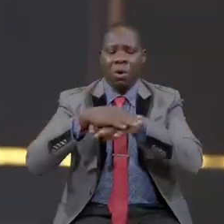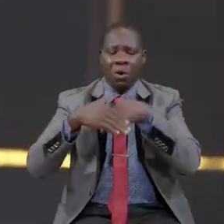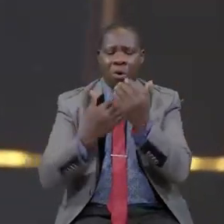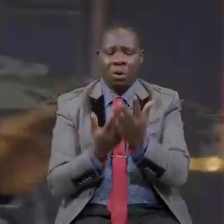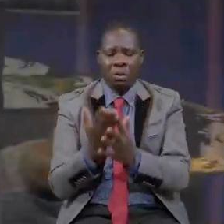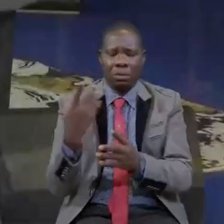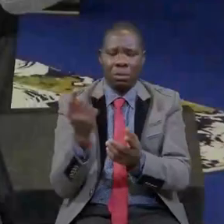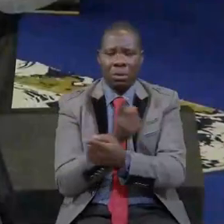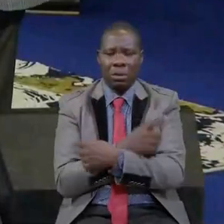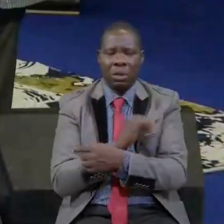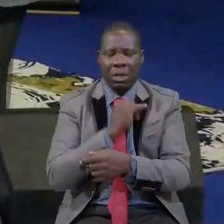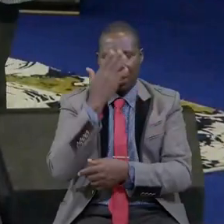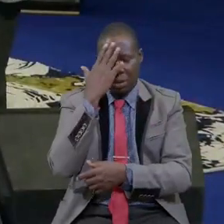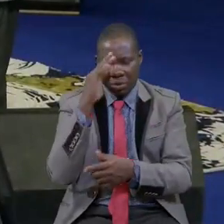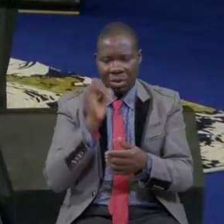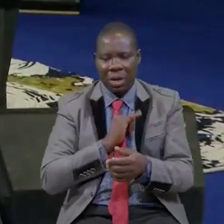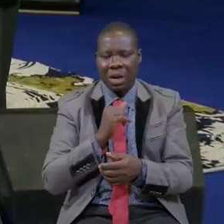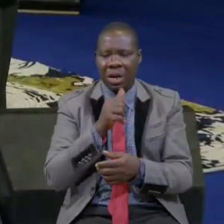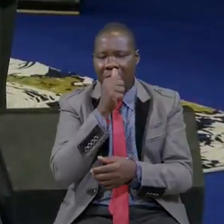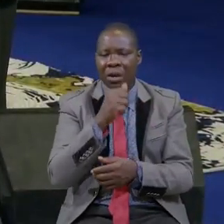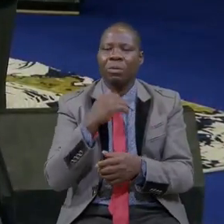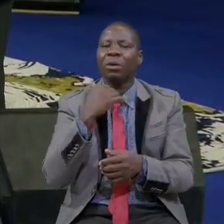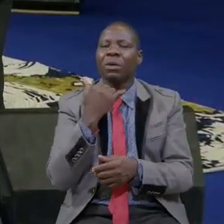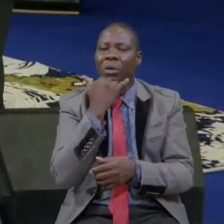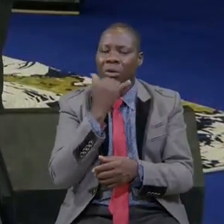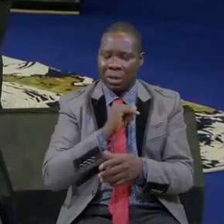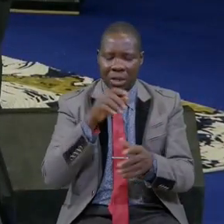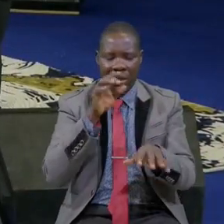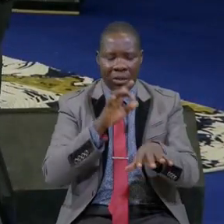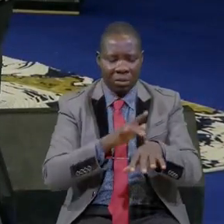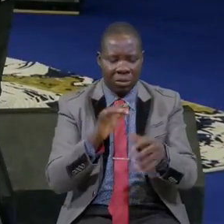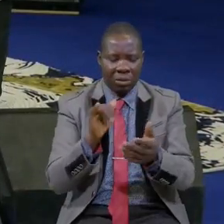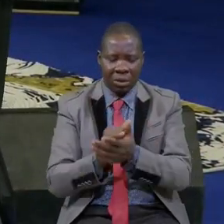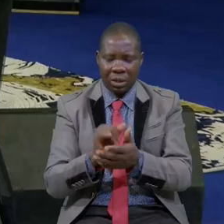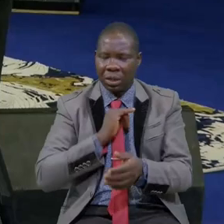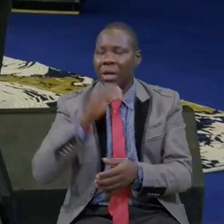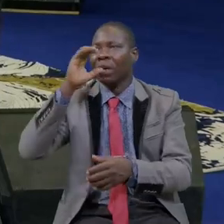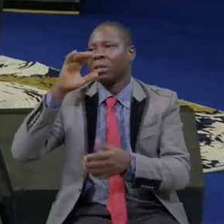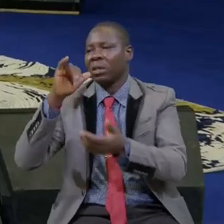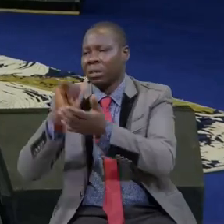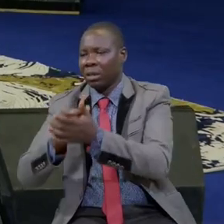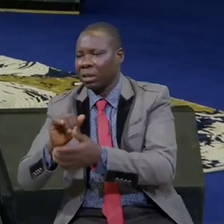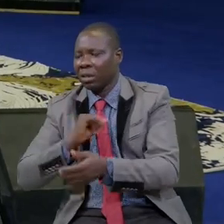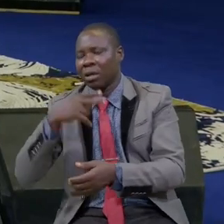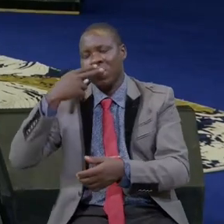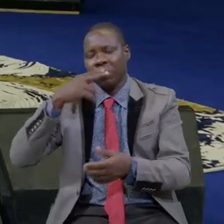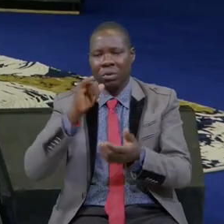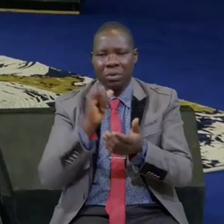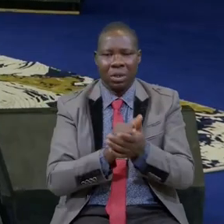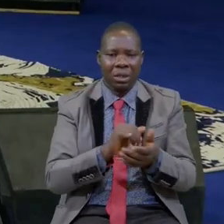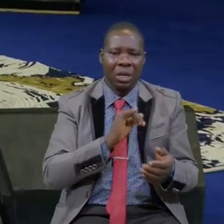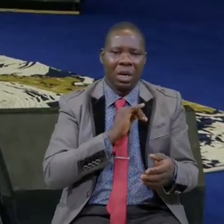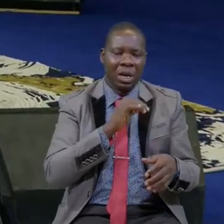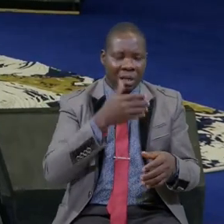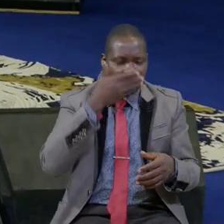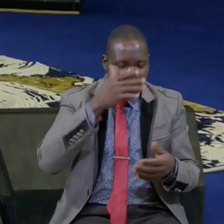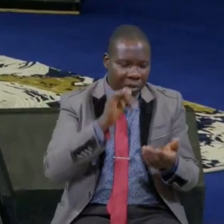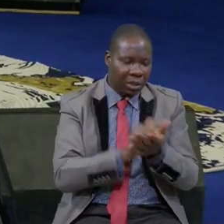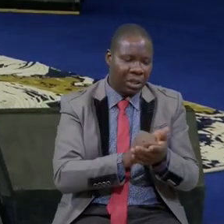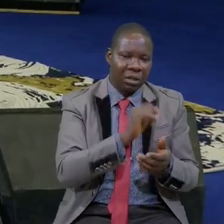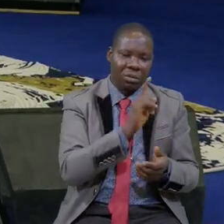long de la journée, je sais que je me suis souillé là-bas, j'ai touché tel, j'ai bu ceci, j'ai fumé tant, j'ai giflé